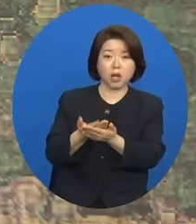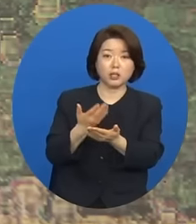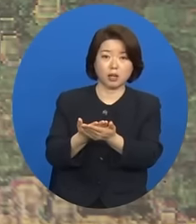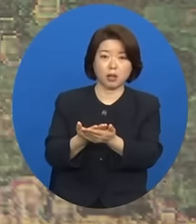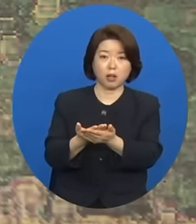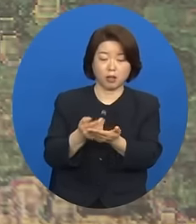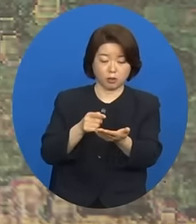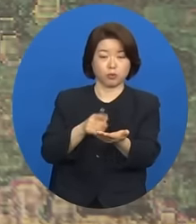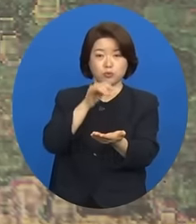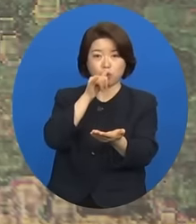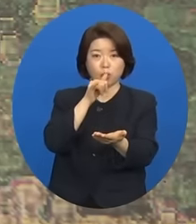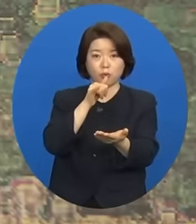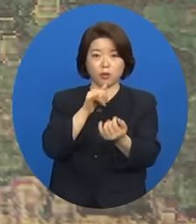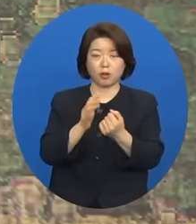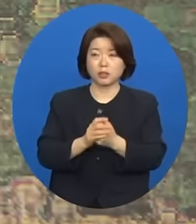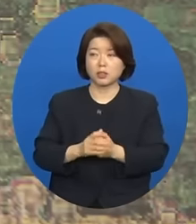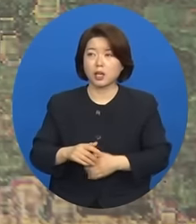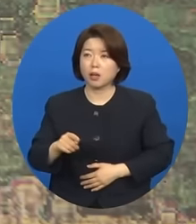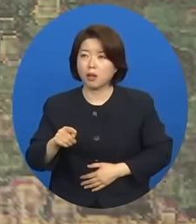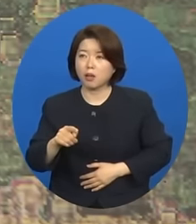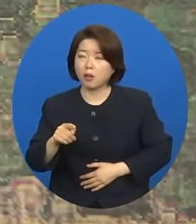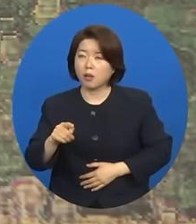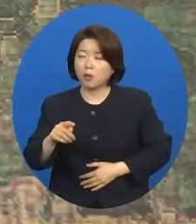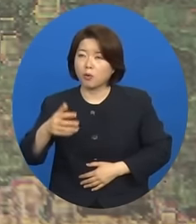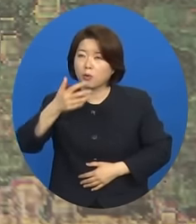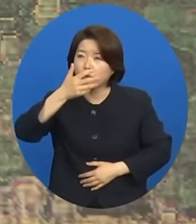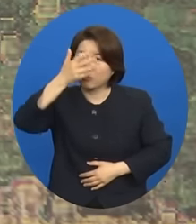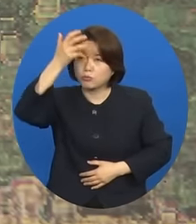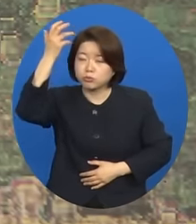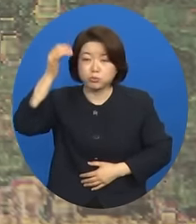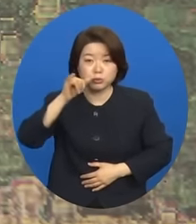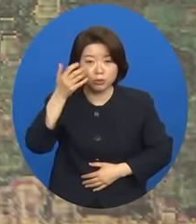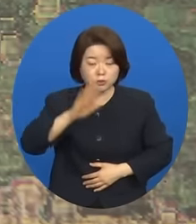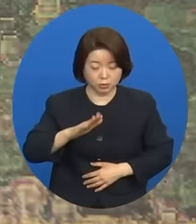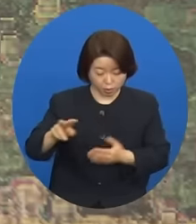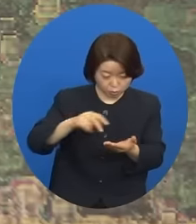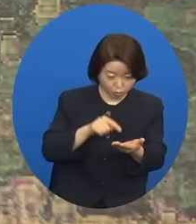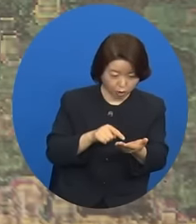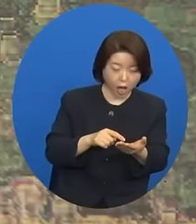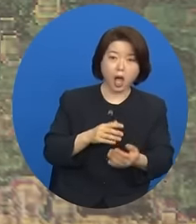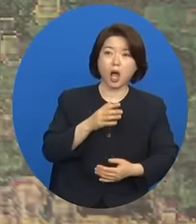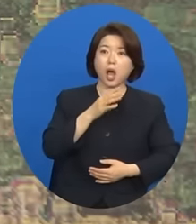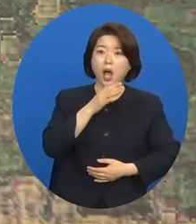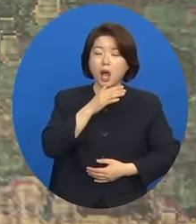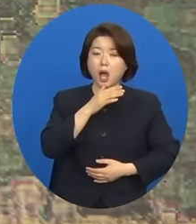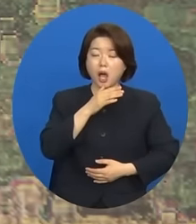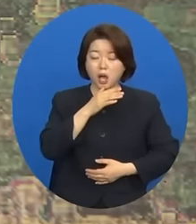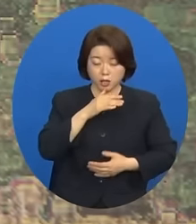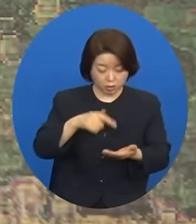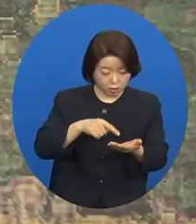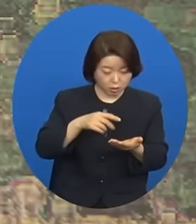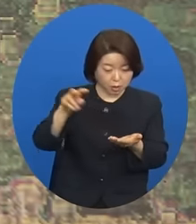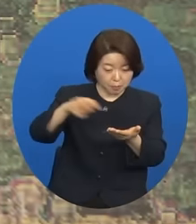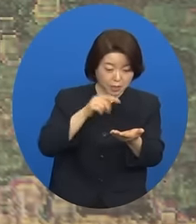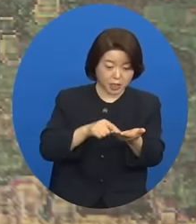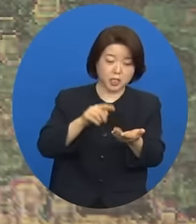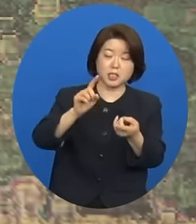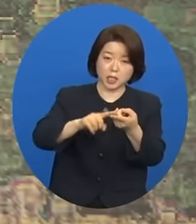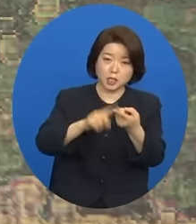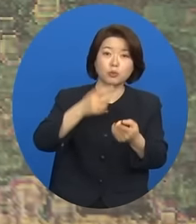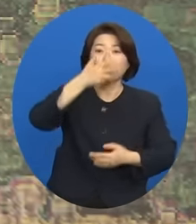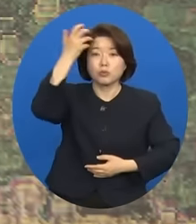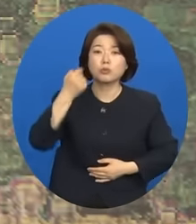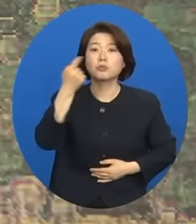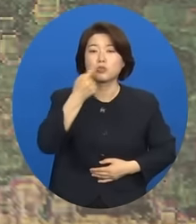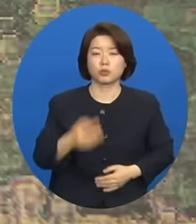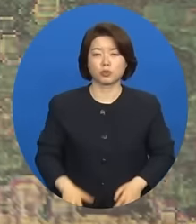메시지가 와 있는 거예요. 제가 방금 그 꿈을 꿨다 그랬잖아요. 근데 이 메시지가 오니까 제가 이게 꿈인 줄 알았어요. 이 메시지가. 아,